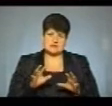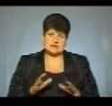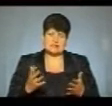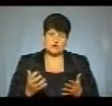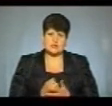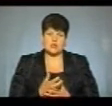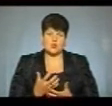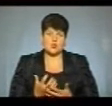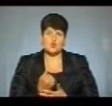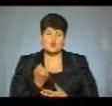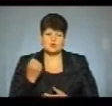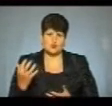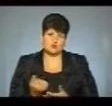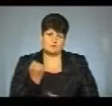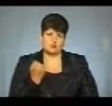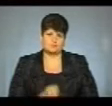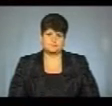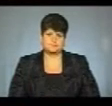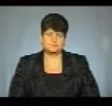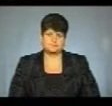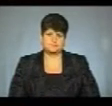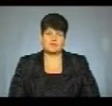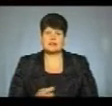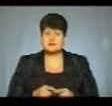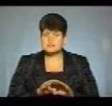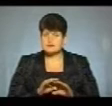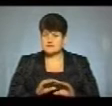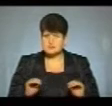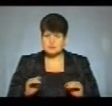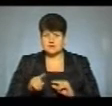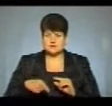досягли успіху, повідомила Ірина Тимків. На цьому у мене все.